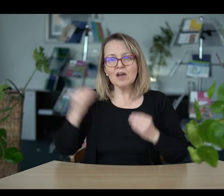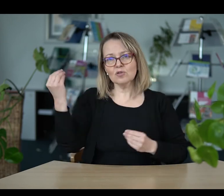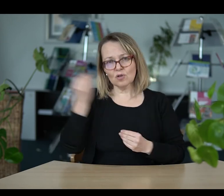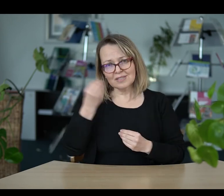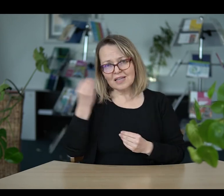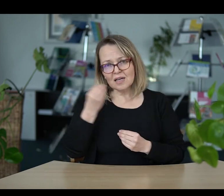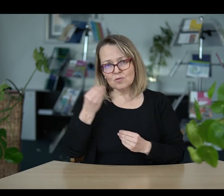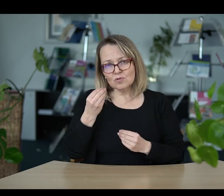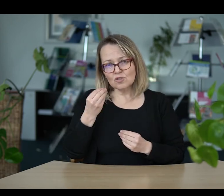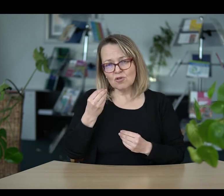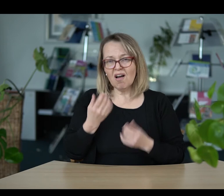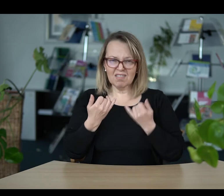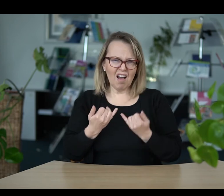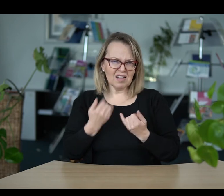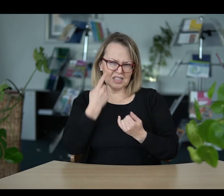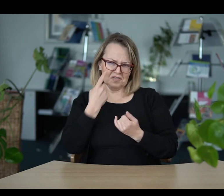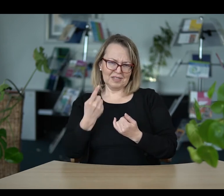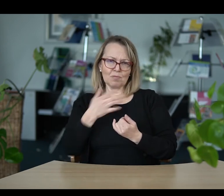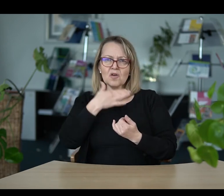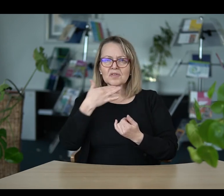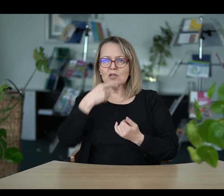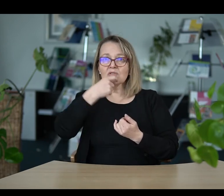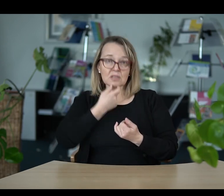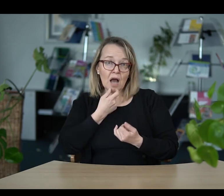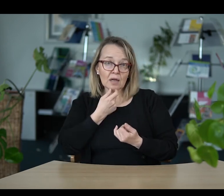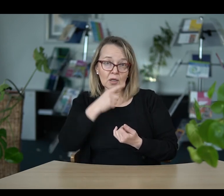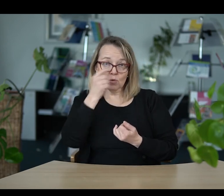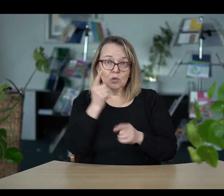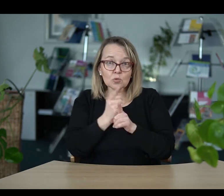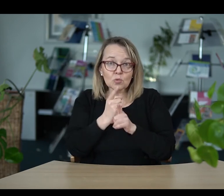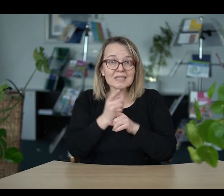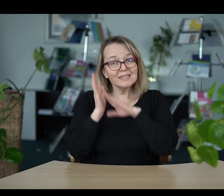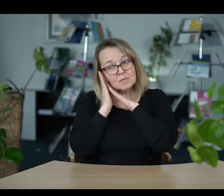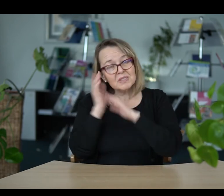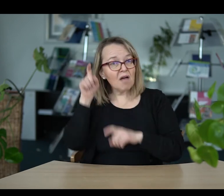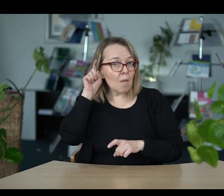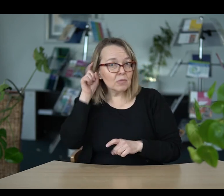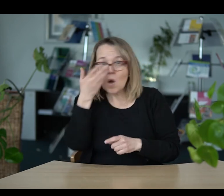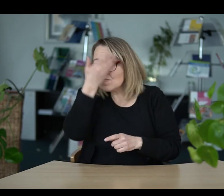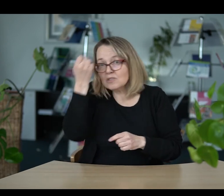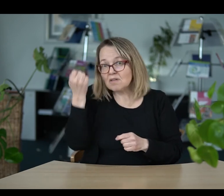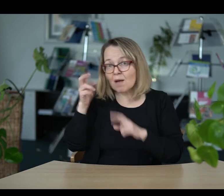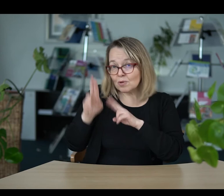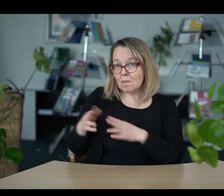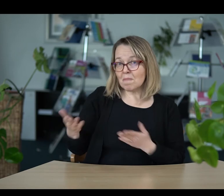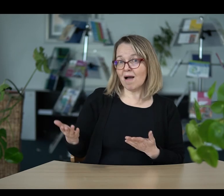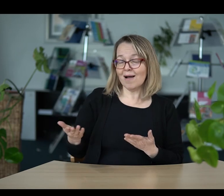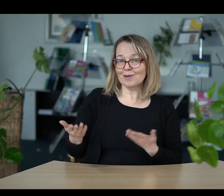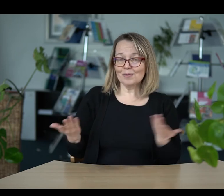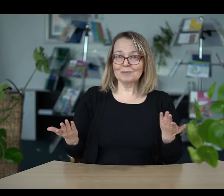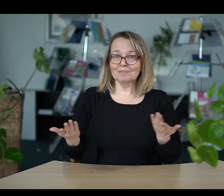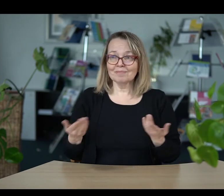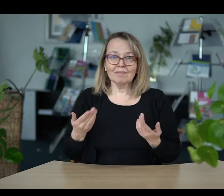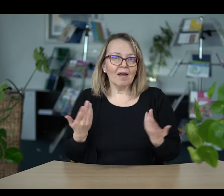se navadijo, naučijo na slušnih vajah tudi te uporabe. Vidimo, da veliko starih